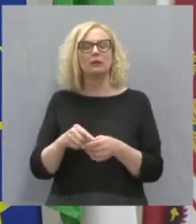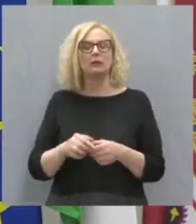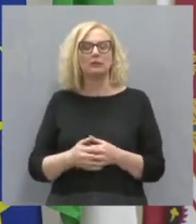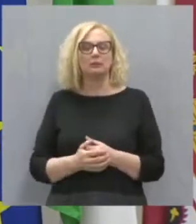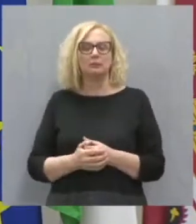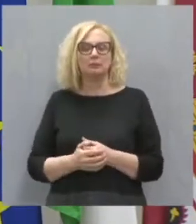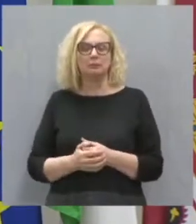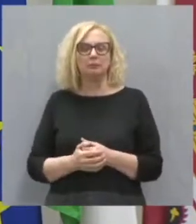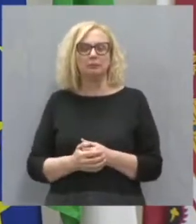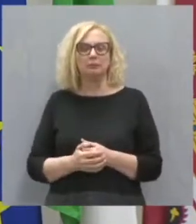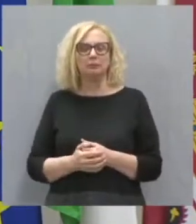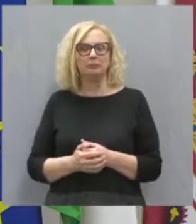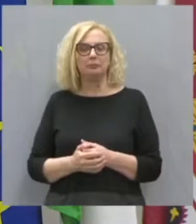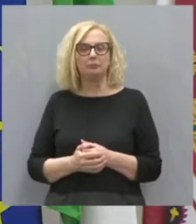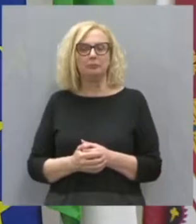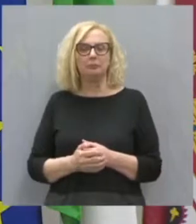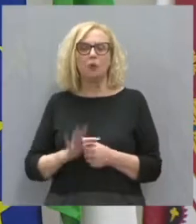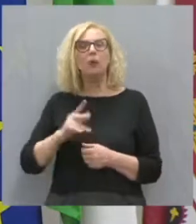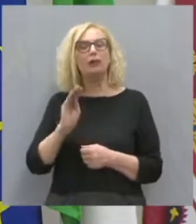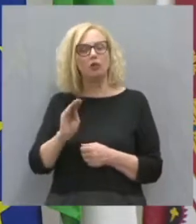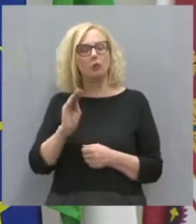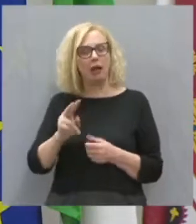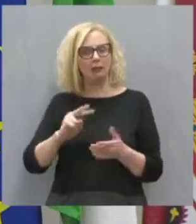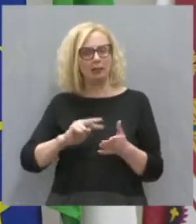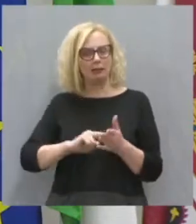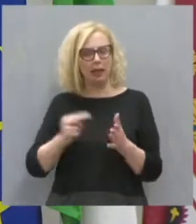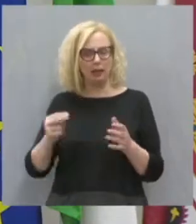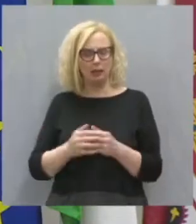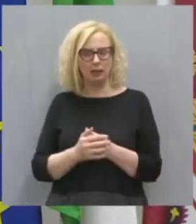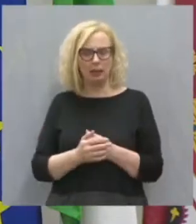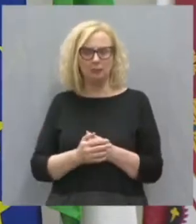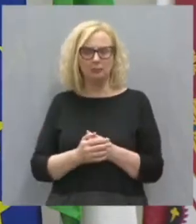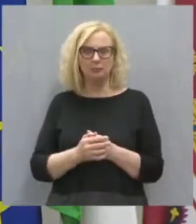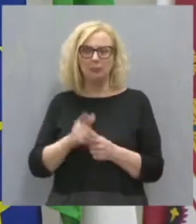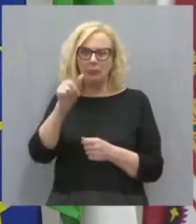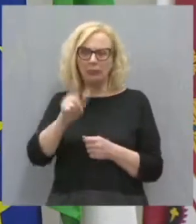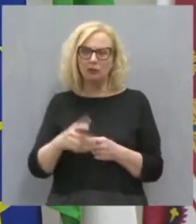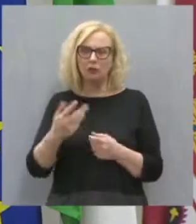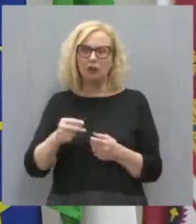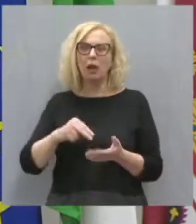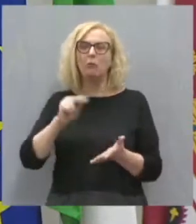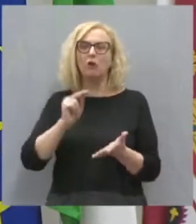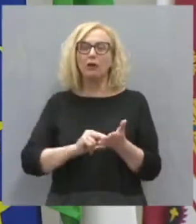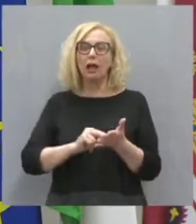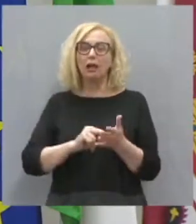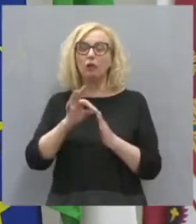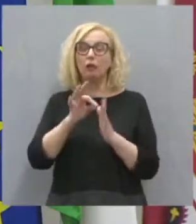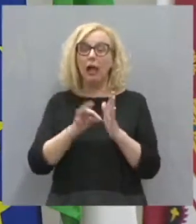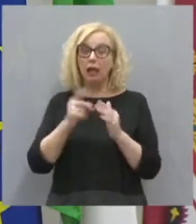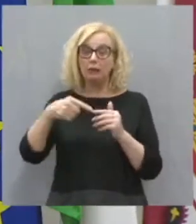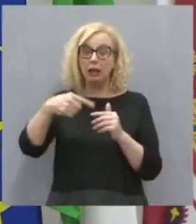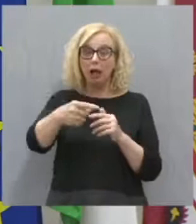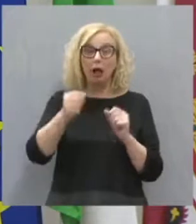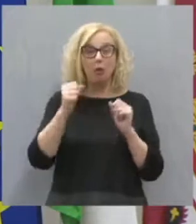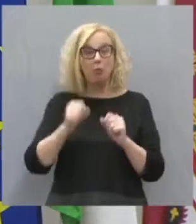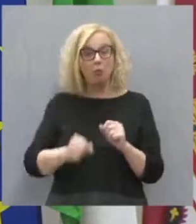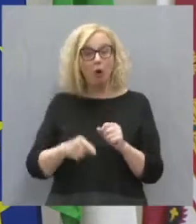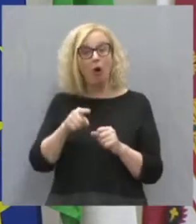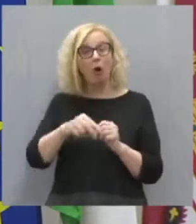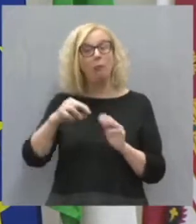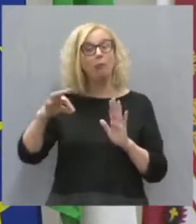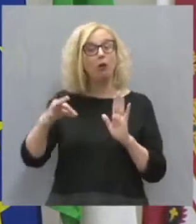e poi una domanda tecnica importante per chi ha già prenotato con una data lontana possibile alterare la prenotazione